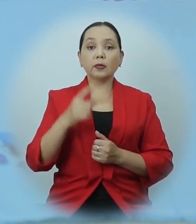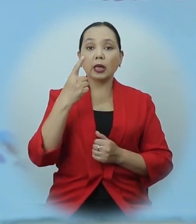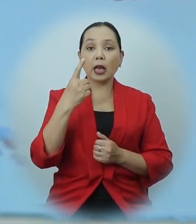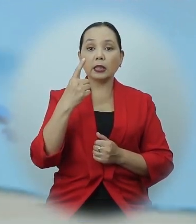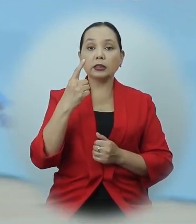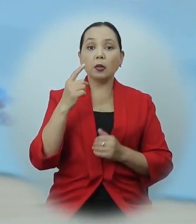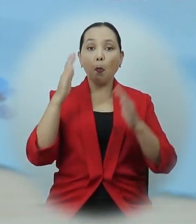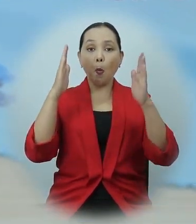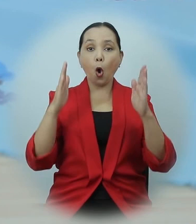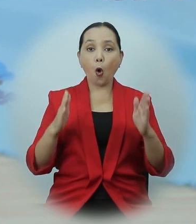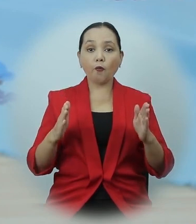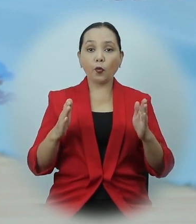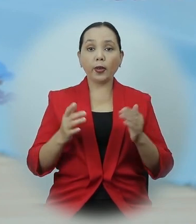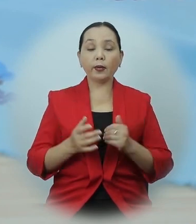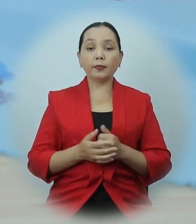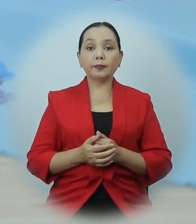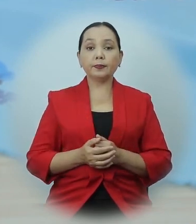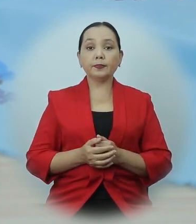Один по боковому.